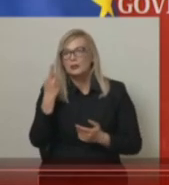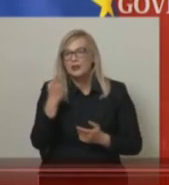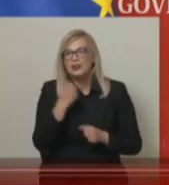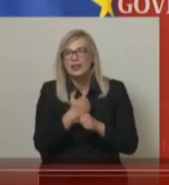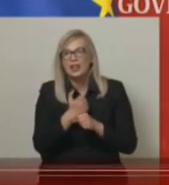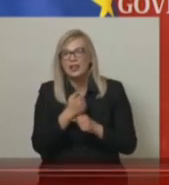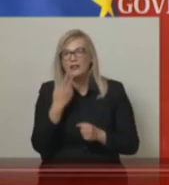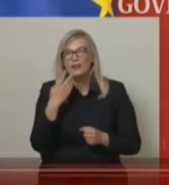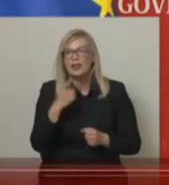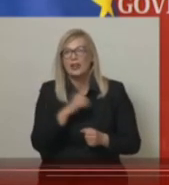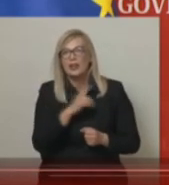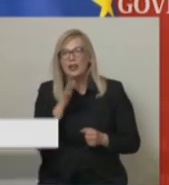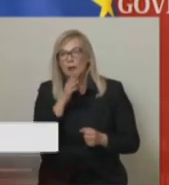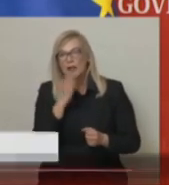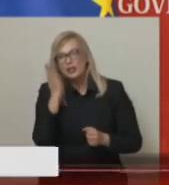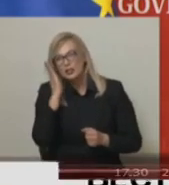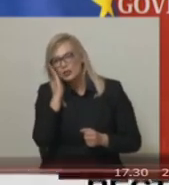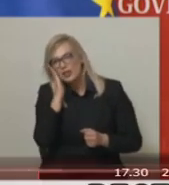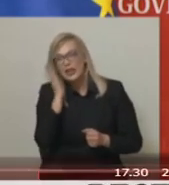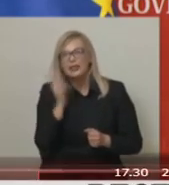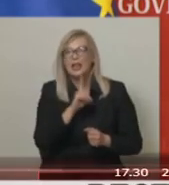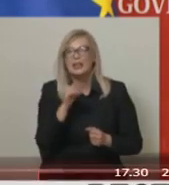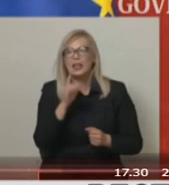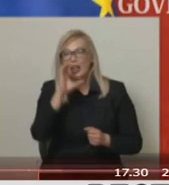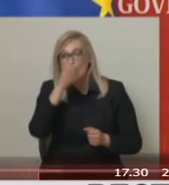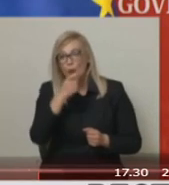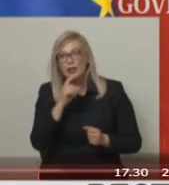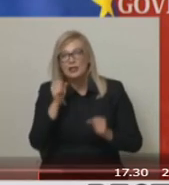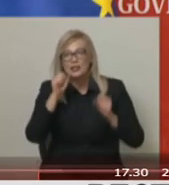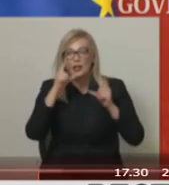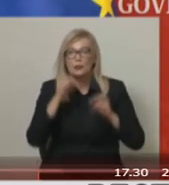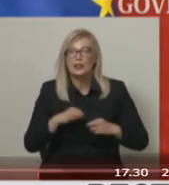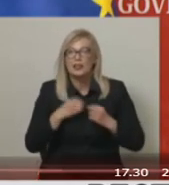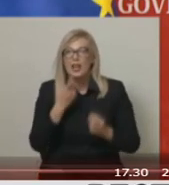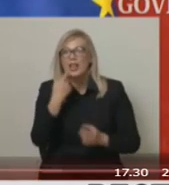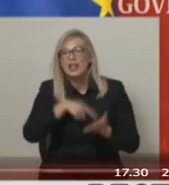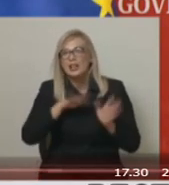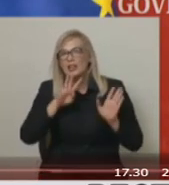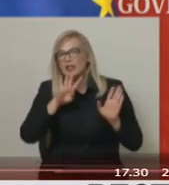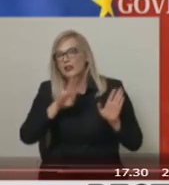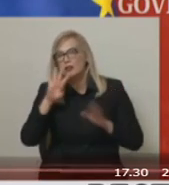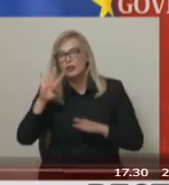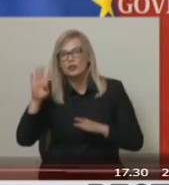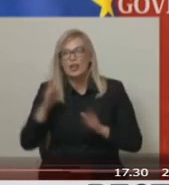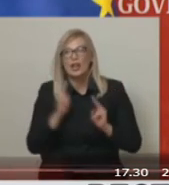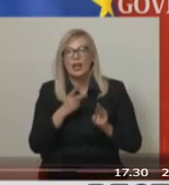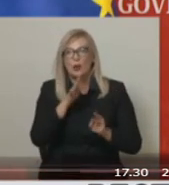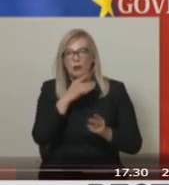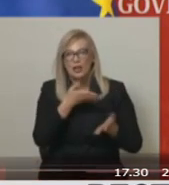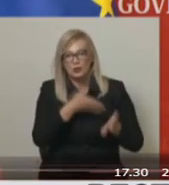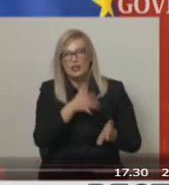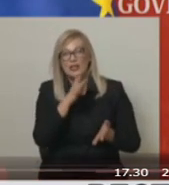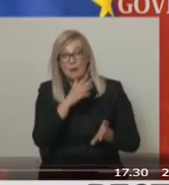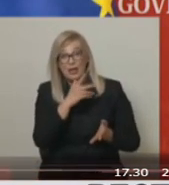македонските граѓани не си легнаа како бугари и се разбудија со бајлето на 1 јануари 44-та како македонци. Тие се македонци,